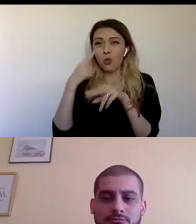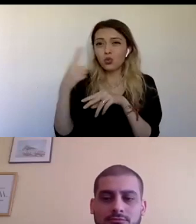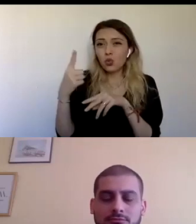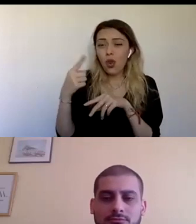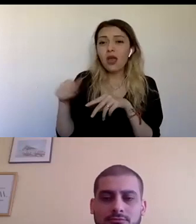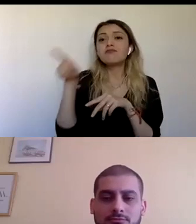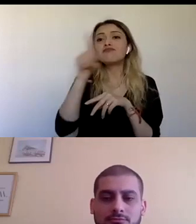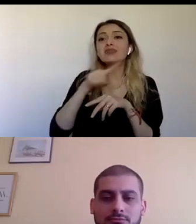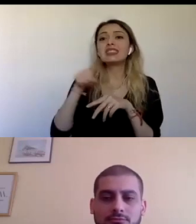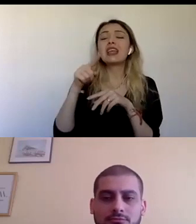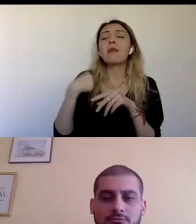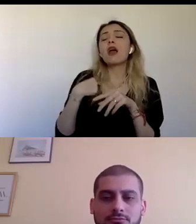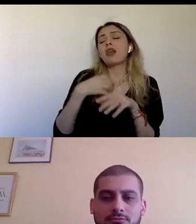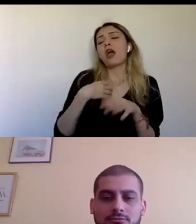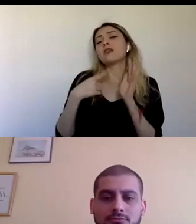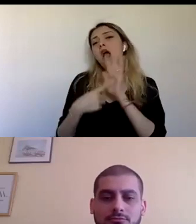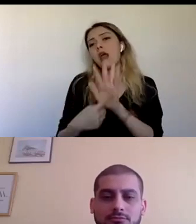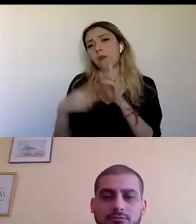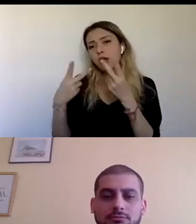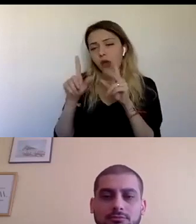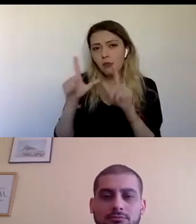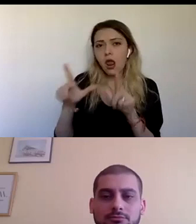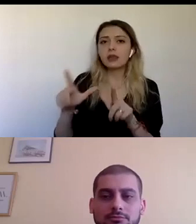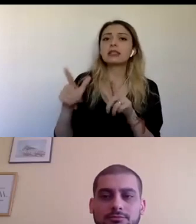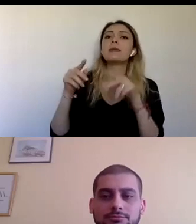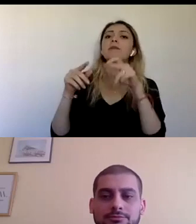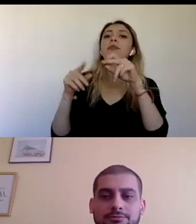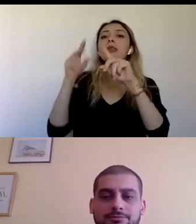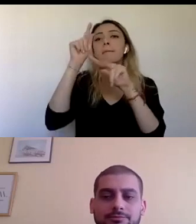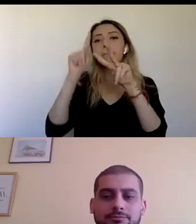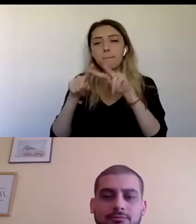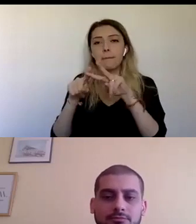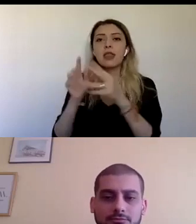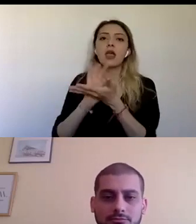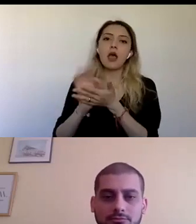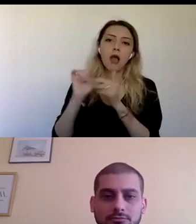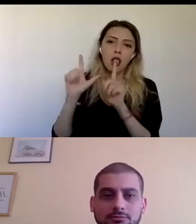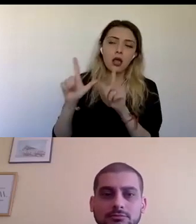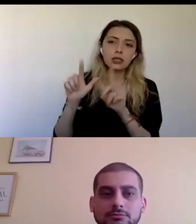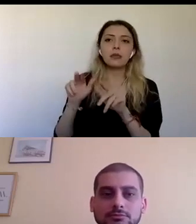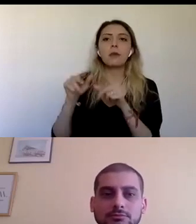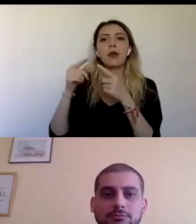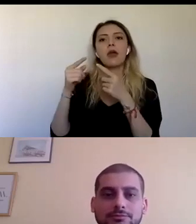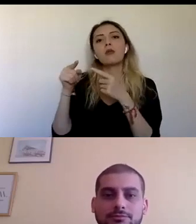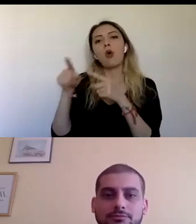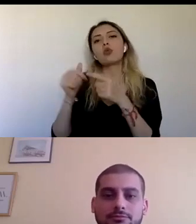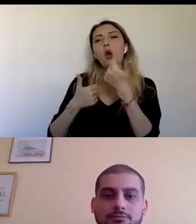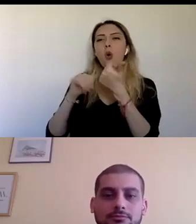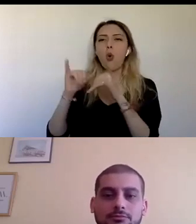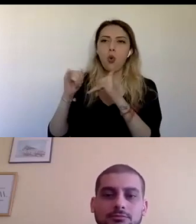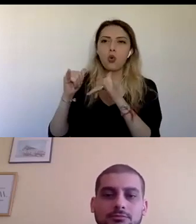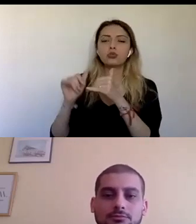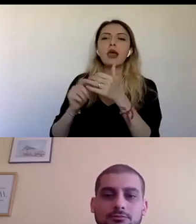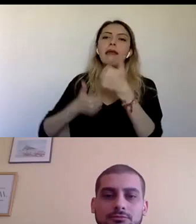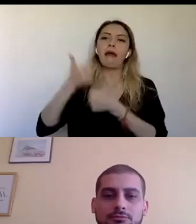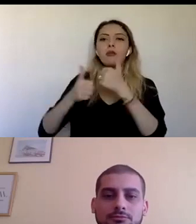pini yazdıktan sonra soruları cevaplayın. İlla ekranım açık olmak zorunda değildi. Ama bu da oldukça keyifli bir uygulama.